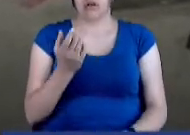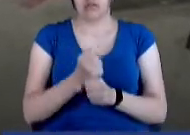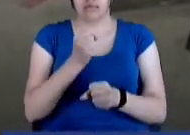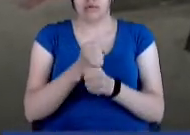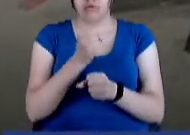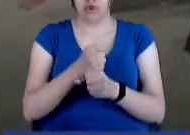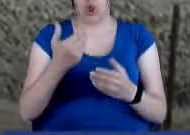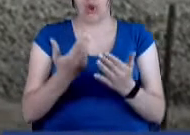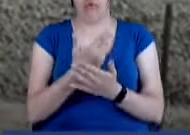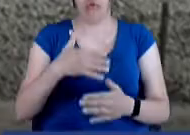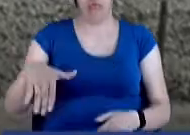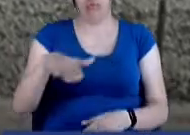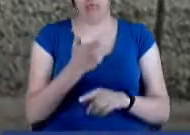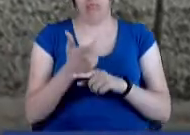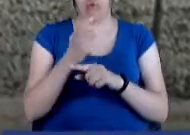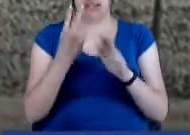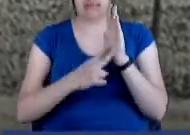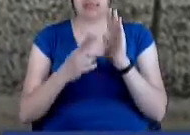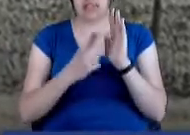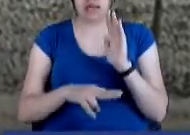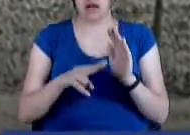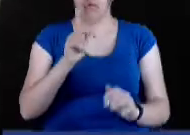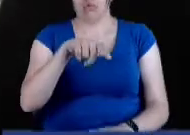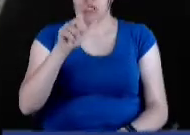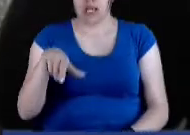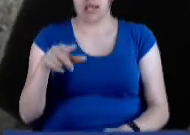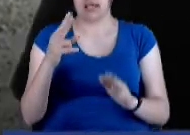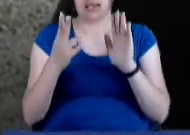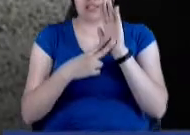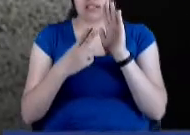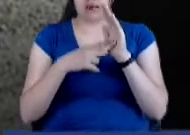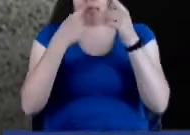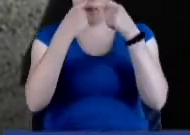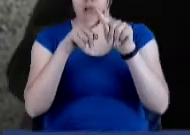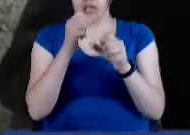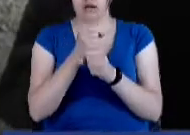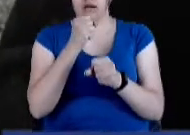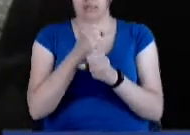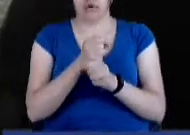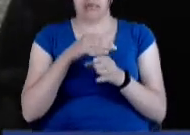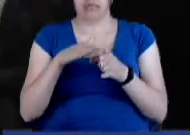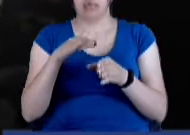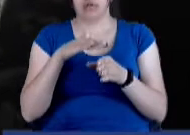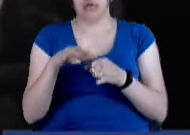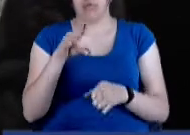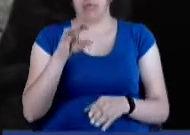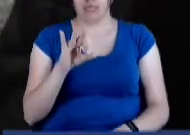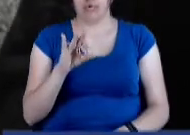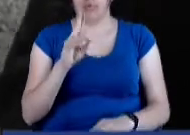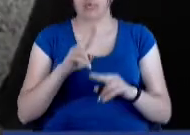працюють понад 70 людей. Задіяно 7 одиниць техніки. Роботи виконуються по